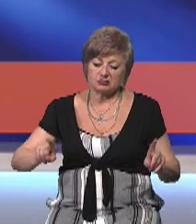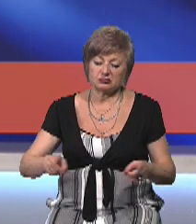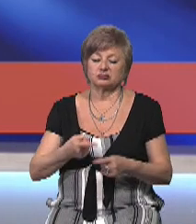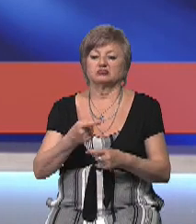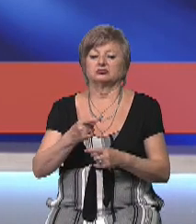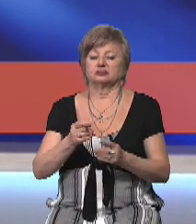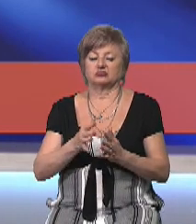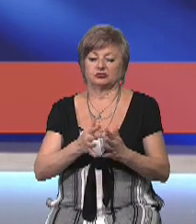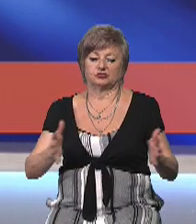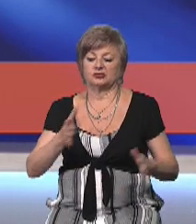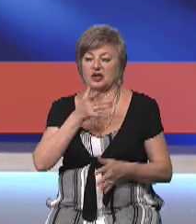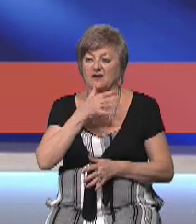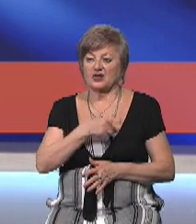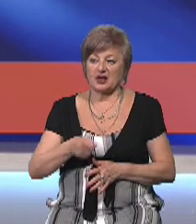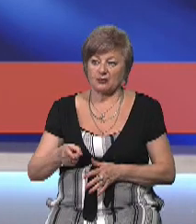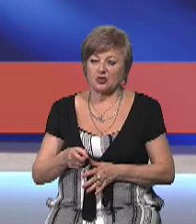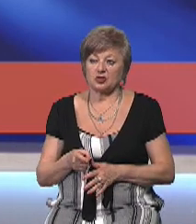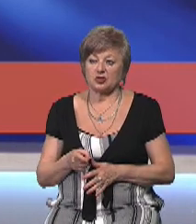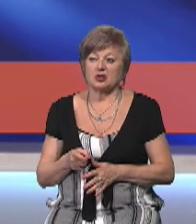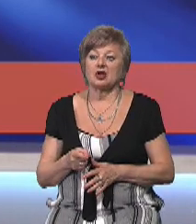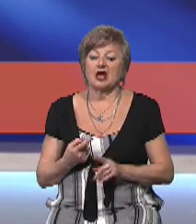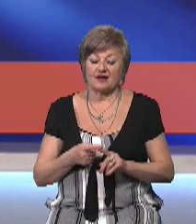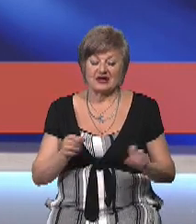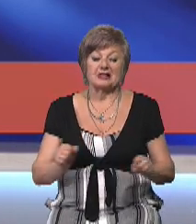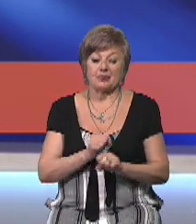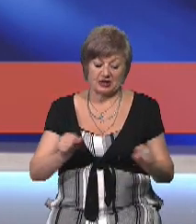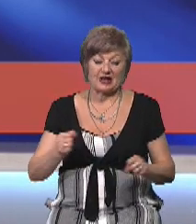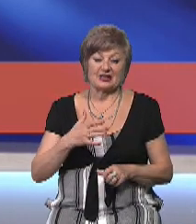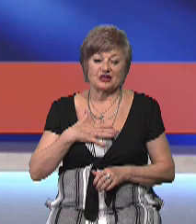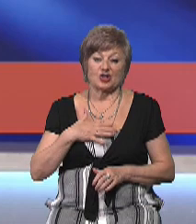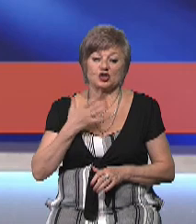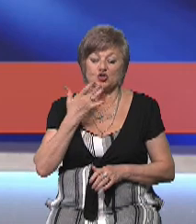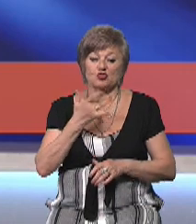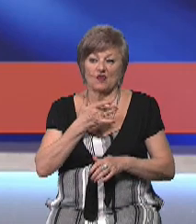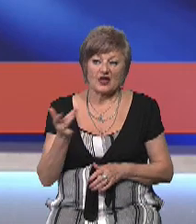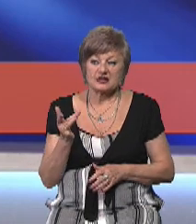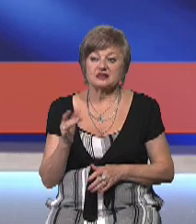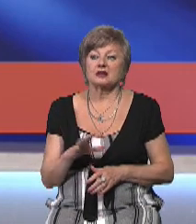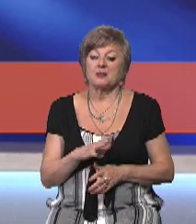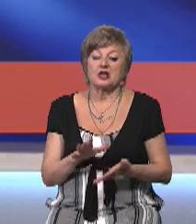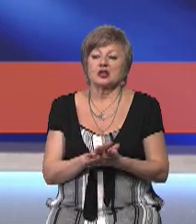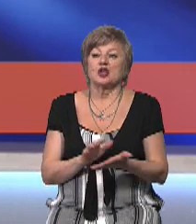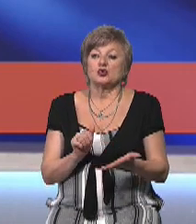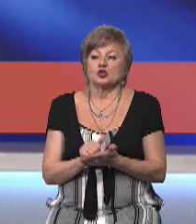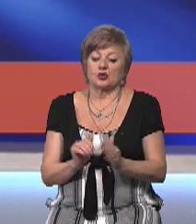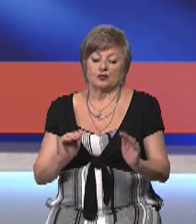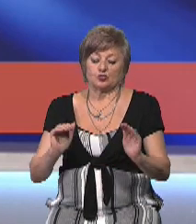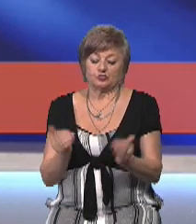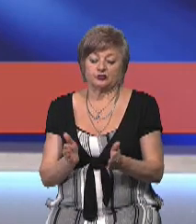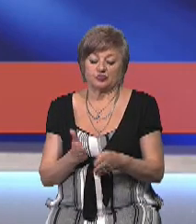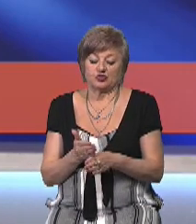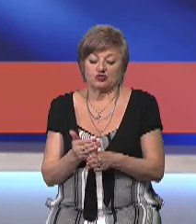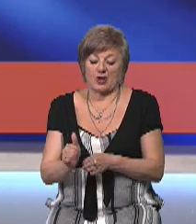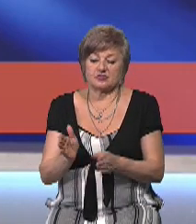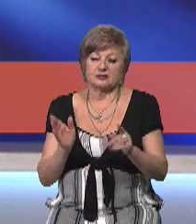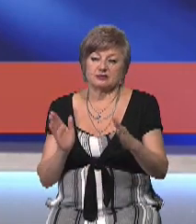довше. Хоча є версія, що оцей підрив радянський, він повинен був лише зруйнувати невеличку частину, там